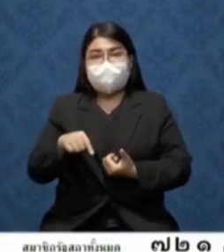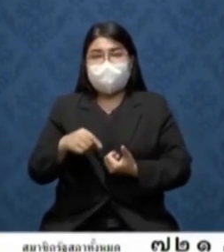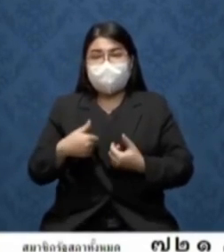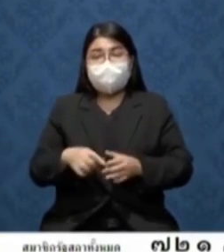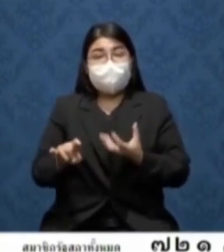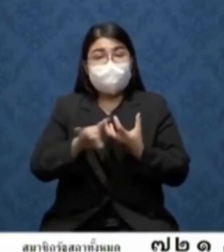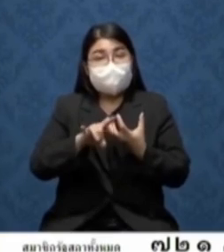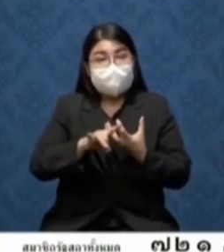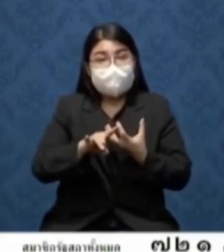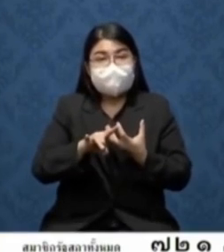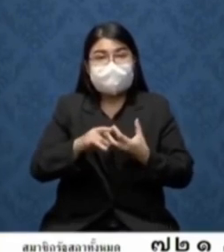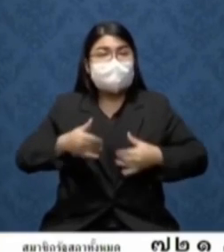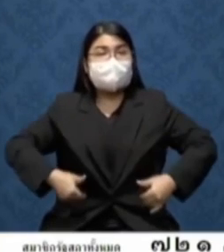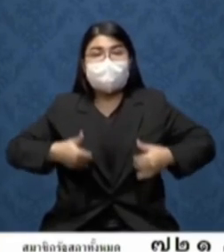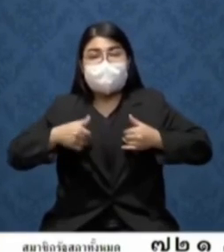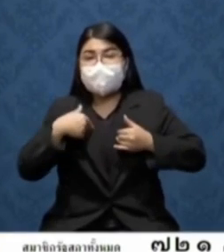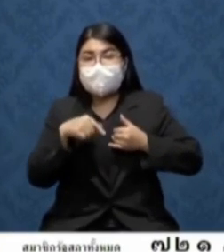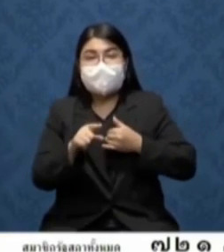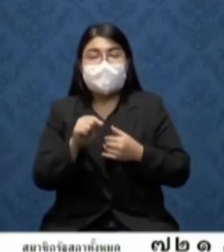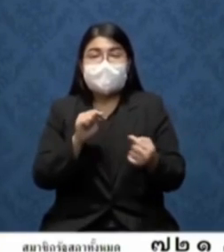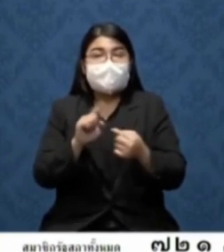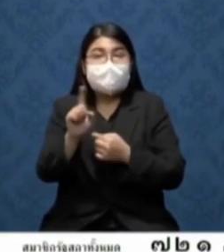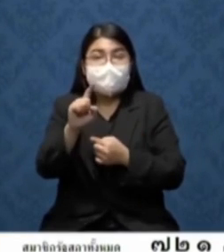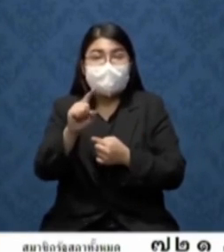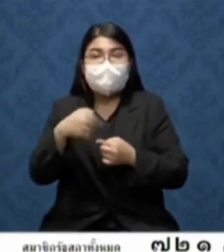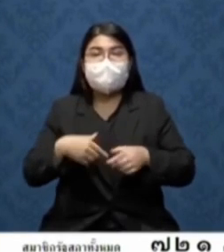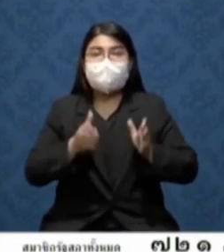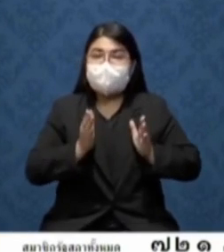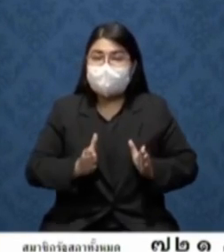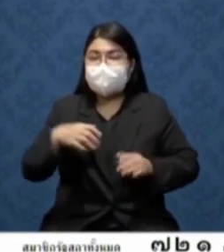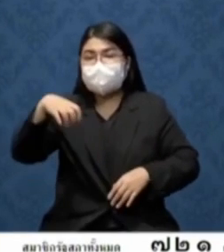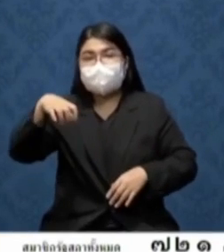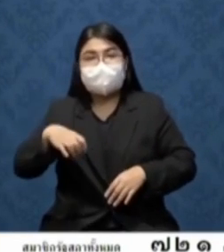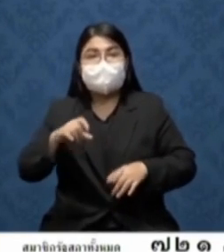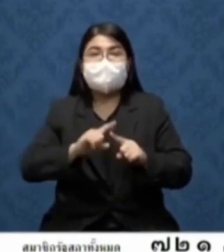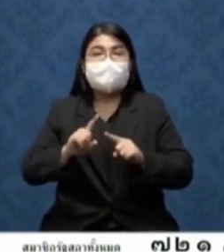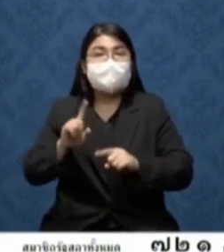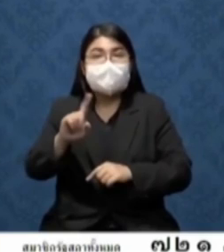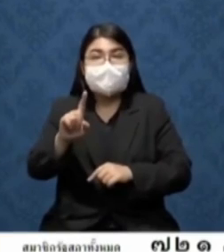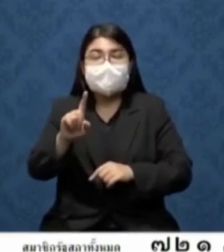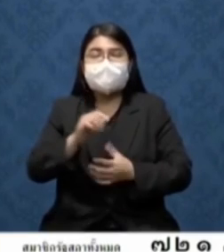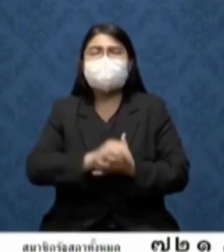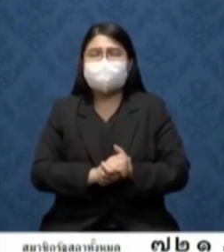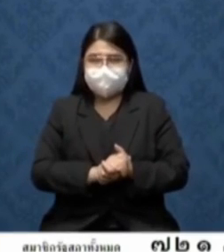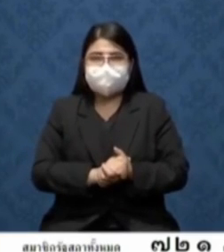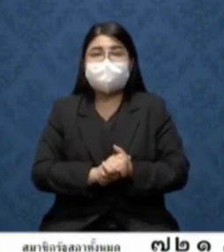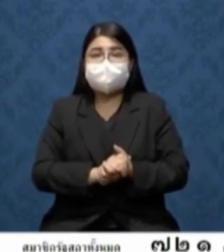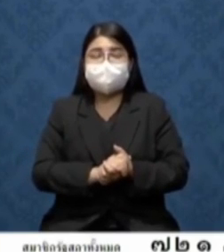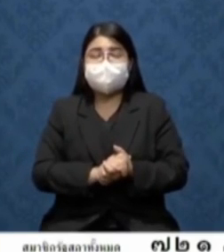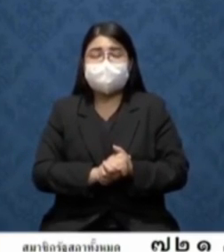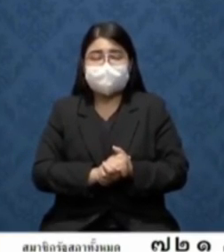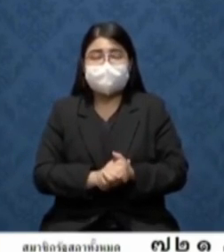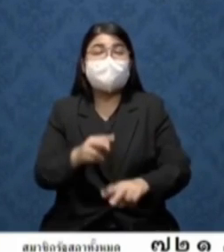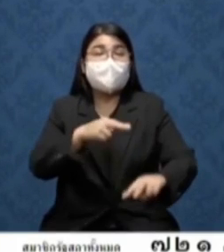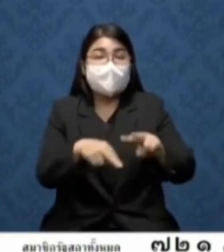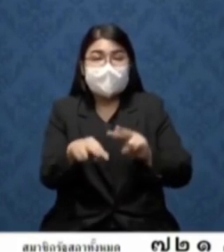หรือสถานที่เกิดมันควรจะเป็นอย่างนั้นหรือไม่ครับจากการสำรวจเบื้องต้นครับท่านประธานถ้าเกิดว่าเราอย